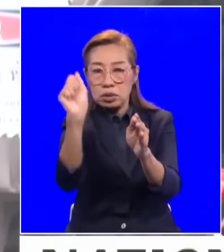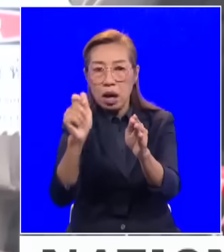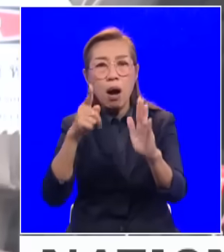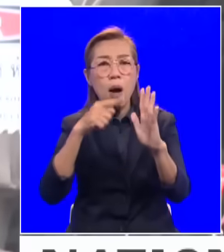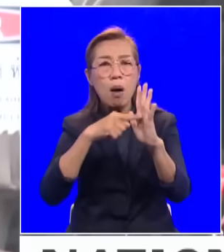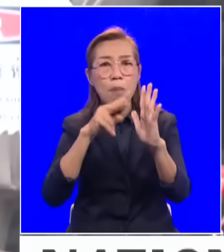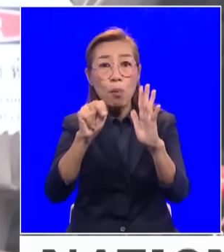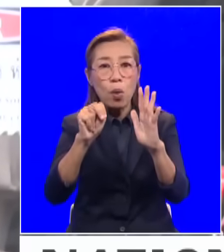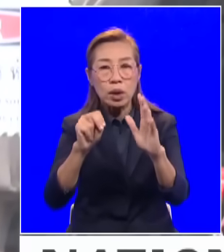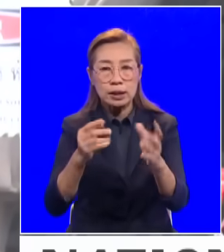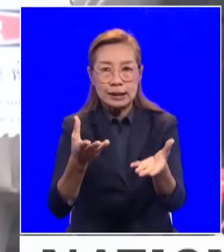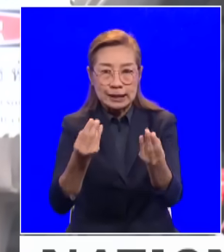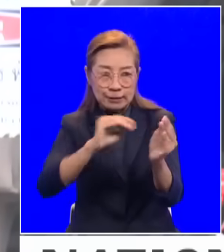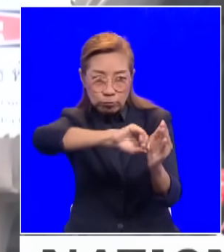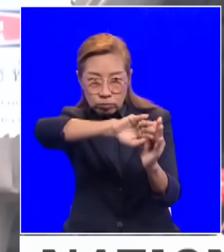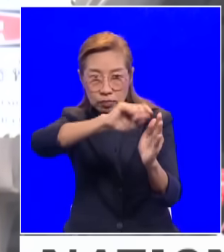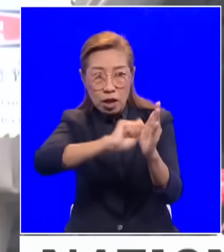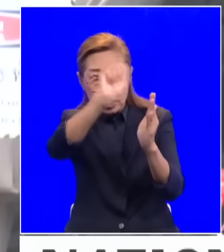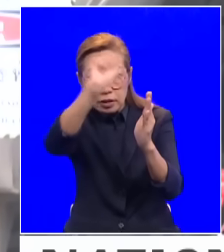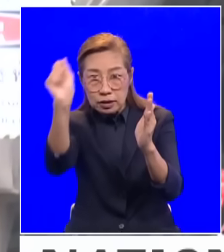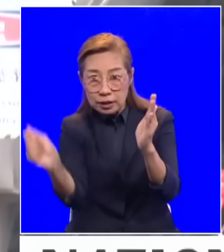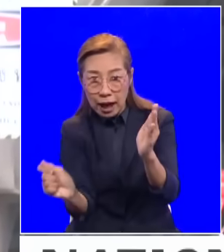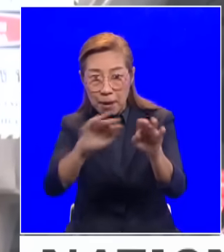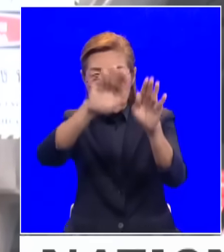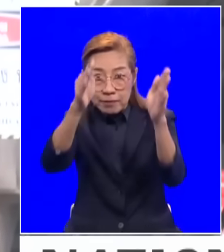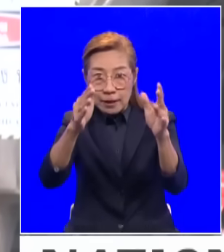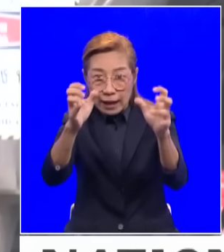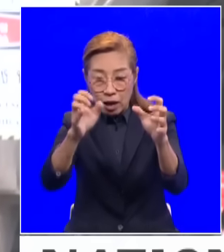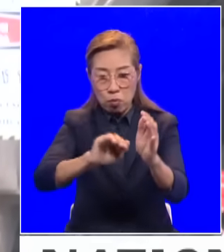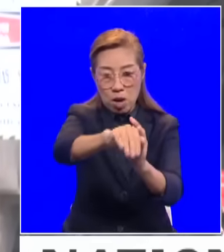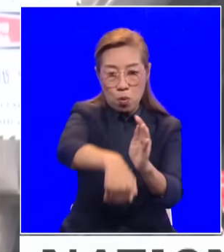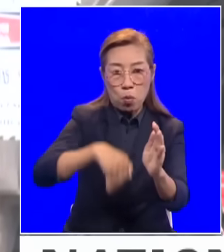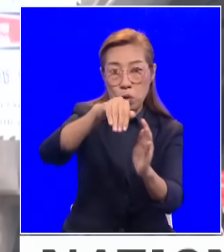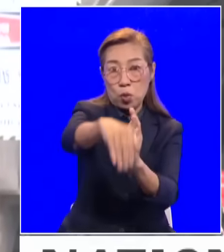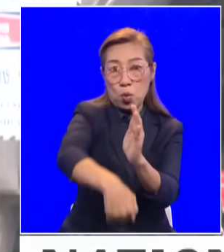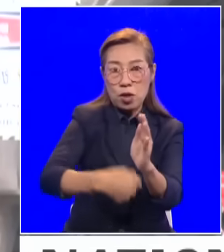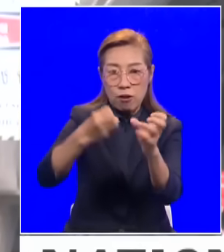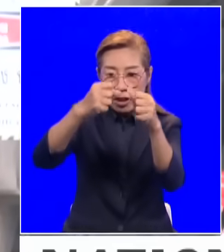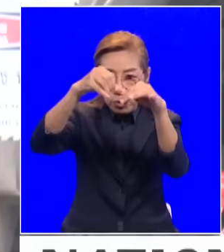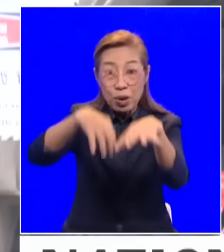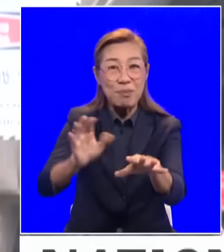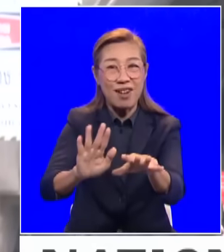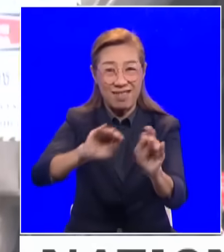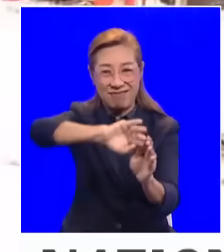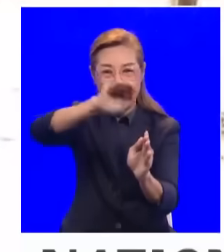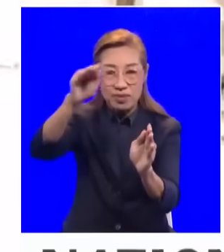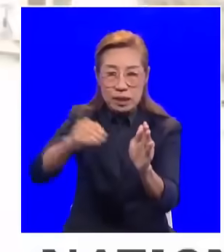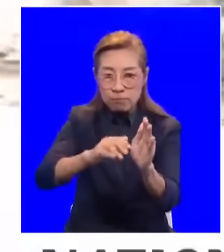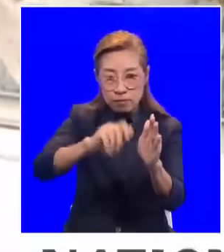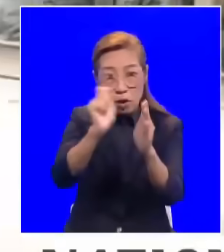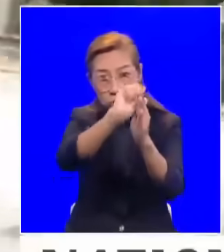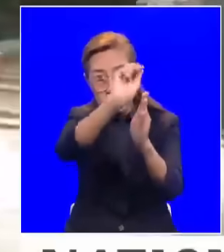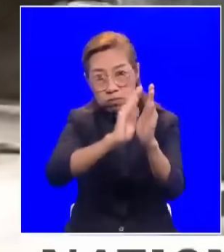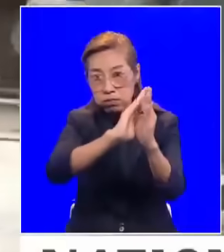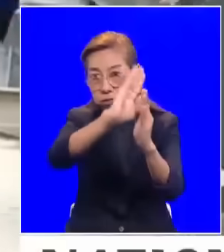อปูนแห้งเนี่ยประมาณ1ชั่วโมงนะคะต่อการฉาบปูนแต่ละช่วงแนวทางการช่วยเหลือตอนนี้เตรียมความพร้อมอย่างเต็มที่นะ